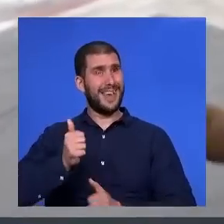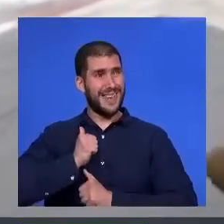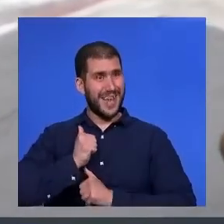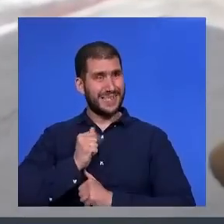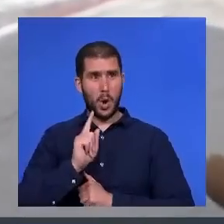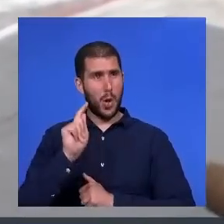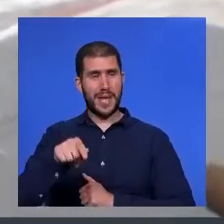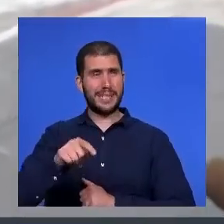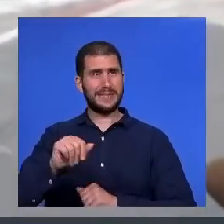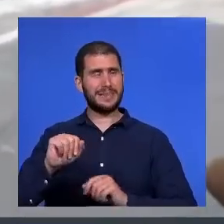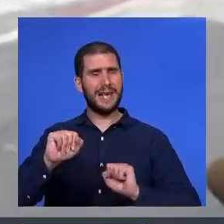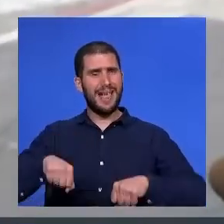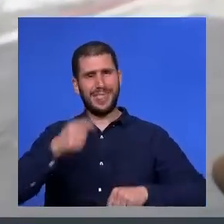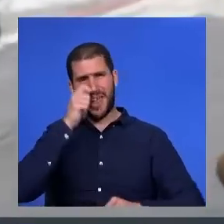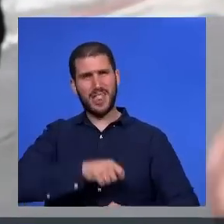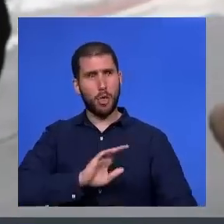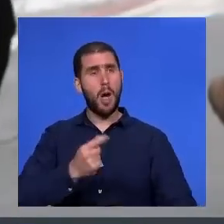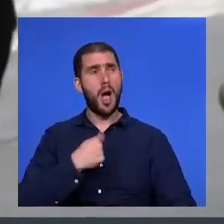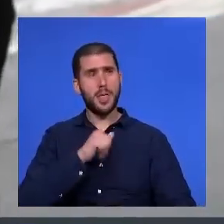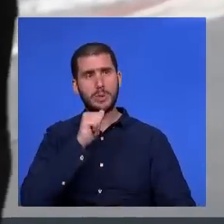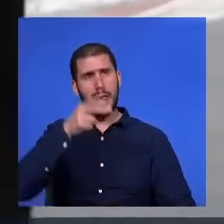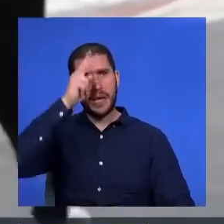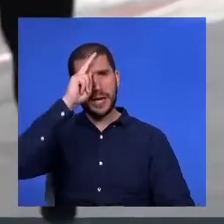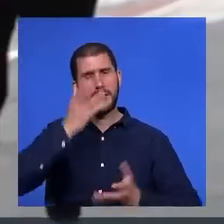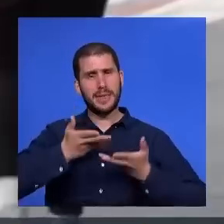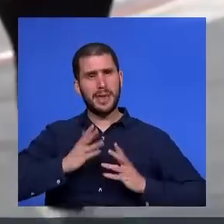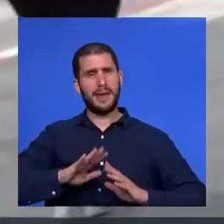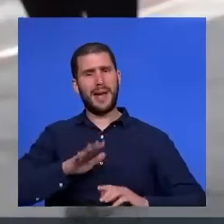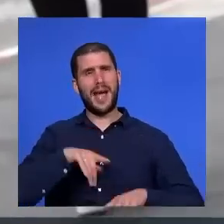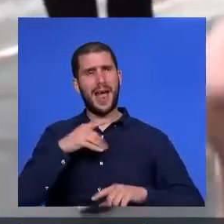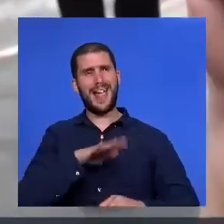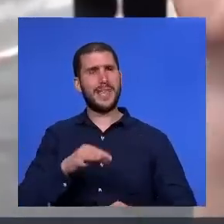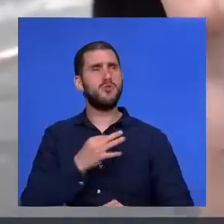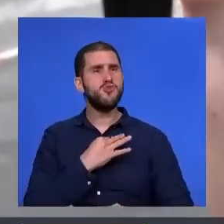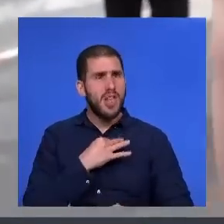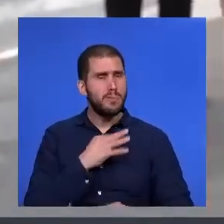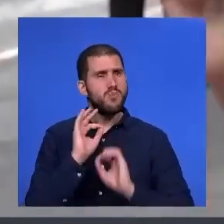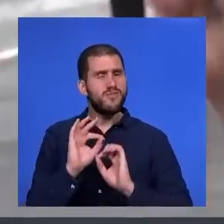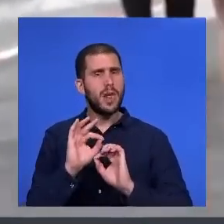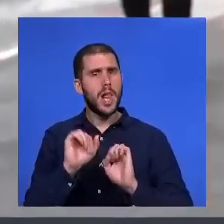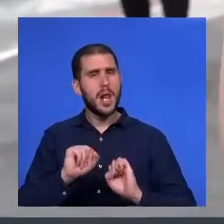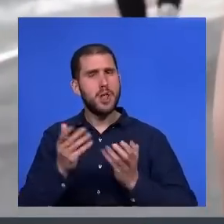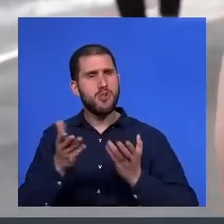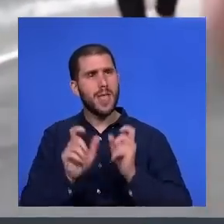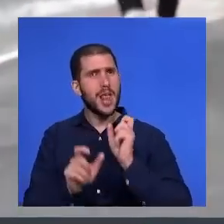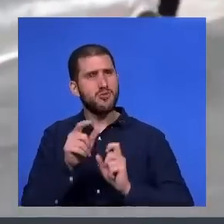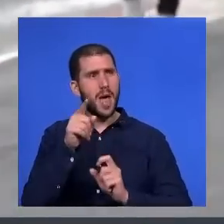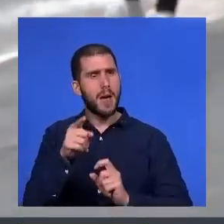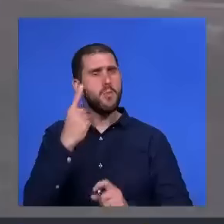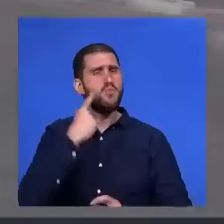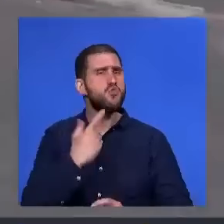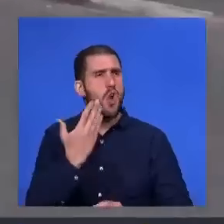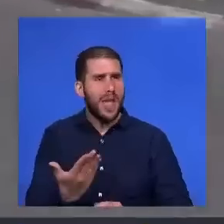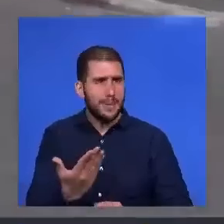הוא לא יתגייס לדיקטטורה. אני לא אסכן את חיי הילדים שלי בשביל לשרת אנשים שהם